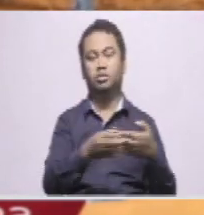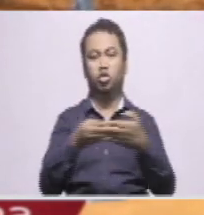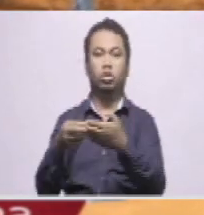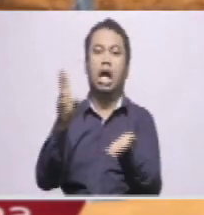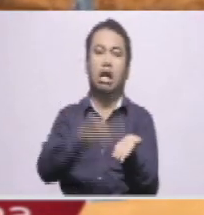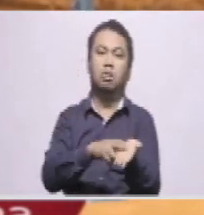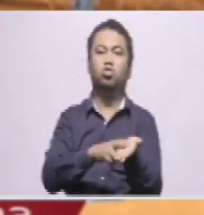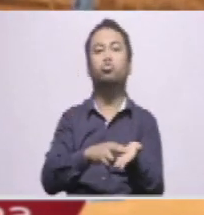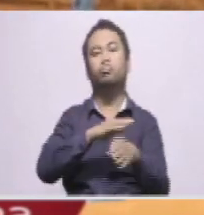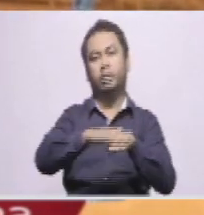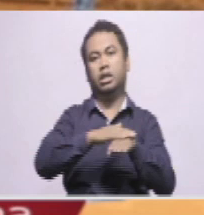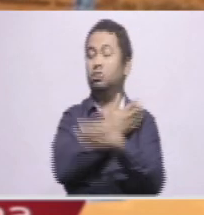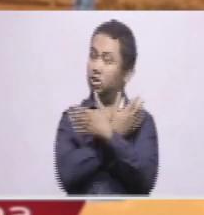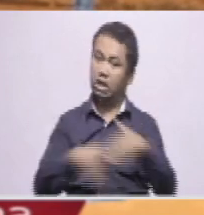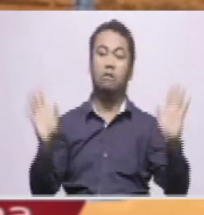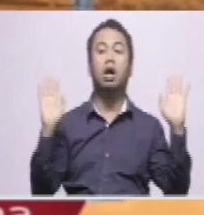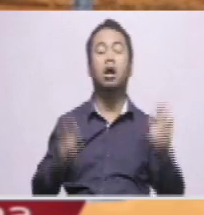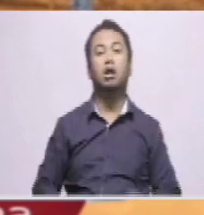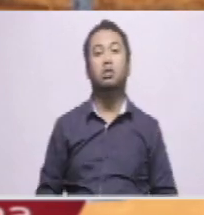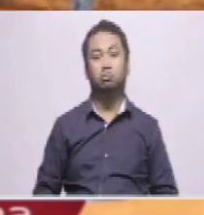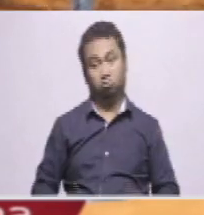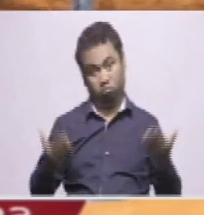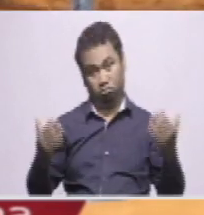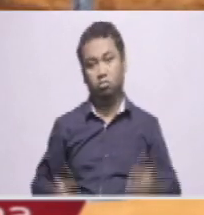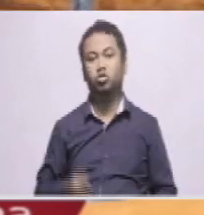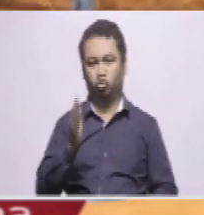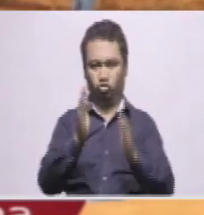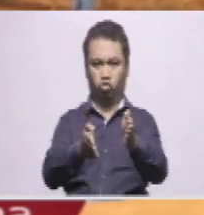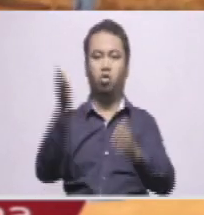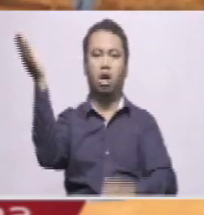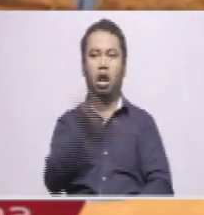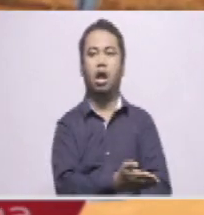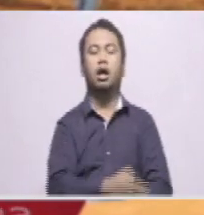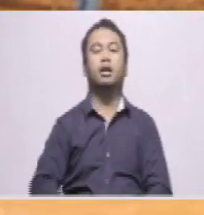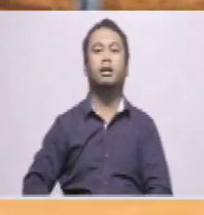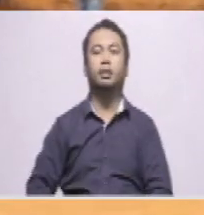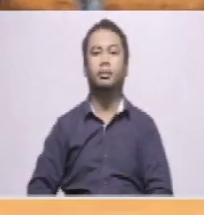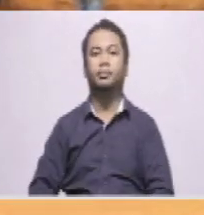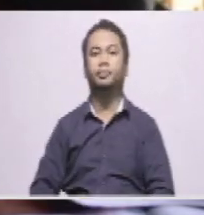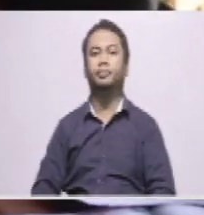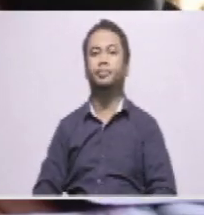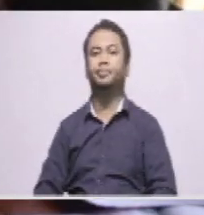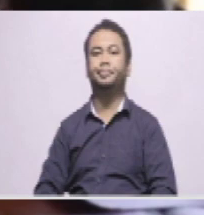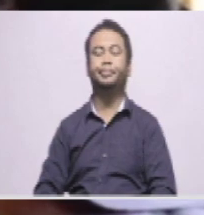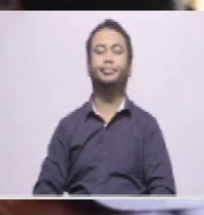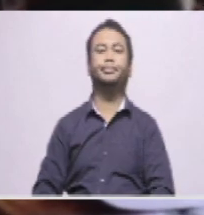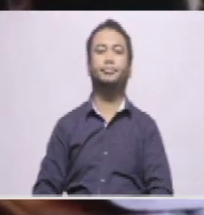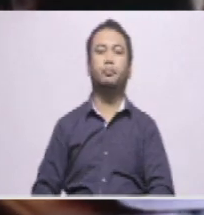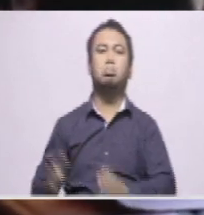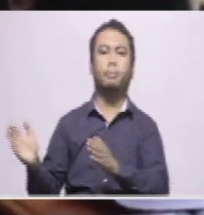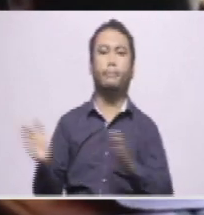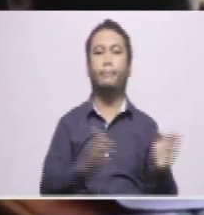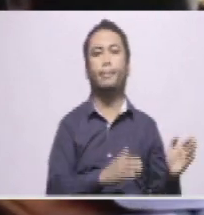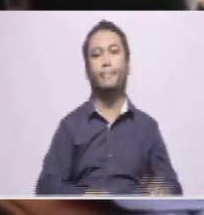karapanondrom-pirenena izay tsy afaka mifidy koa raha ny lalàna misy eto amintsika no jerena fa